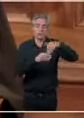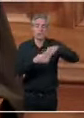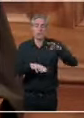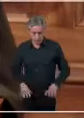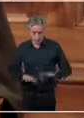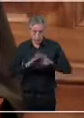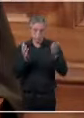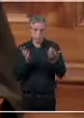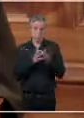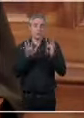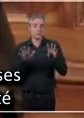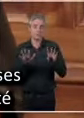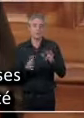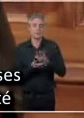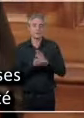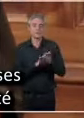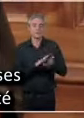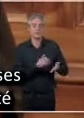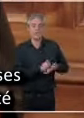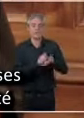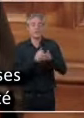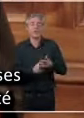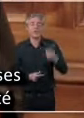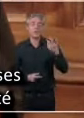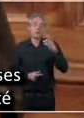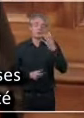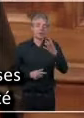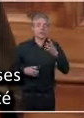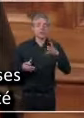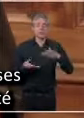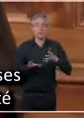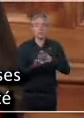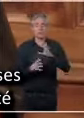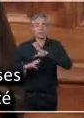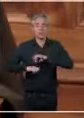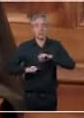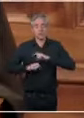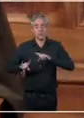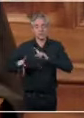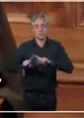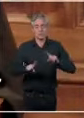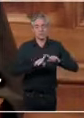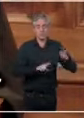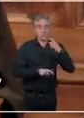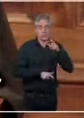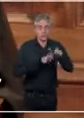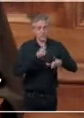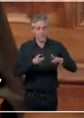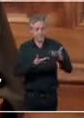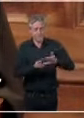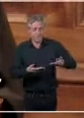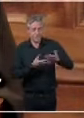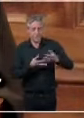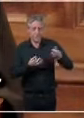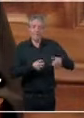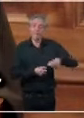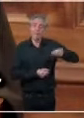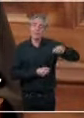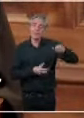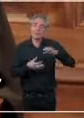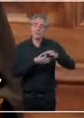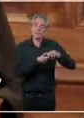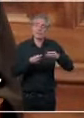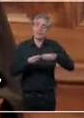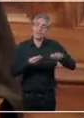Bacalan. Nous soutenons également 4 projets d'expérimentation diverses pour toucher des personnes en difficulté, avec distribution de paniers solidaires,